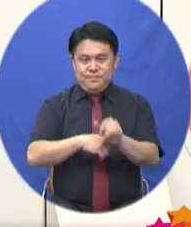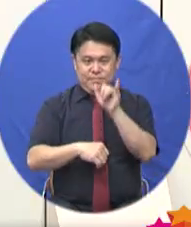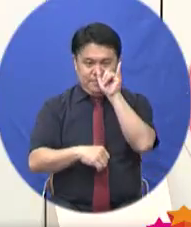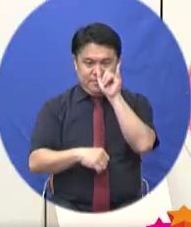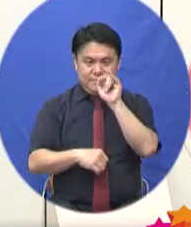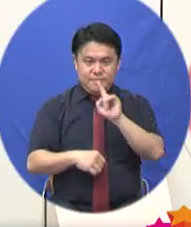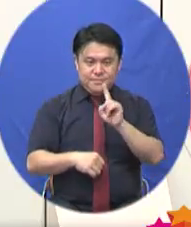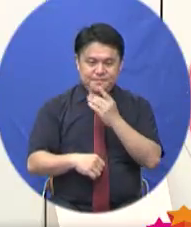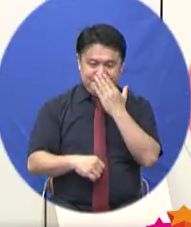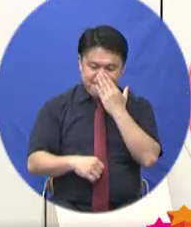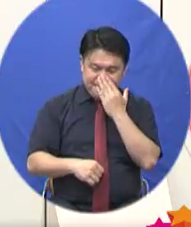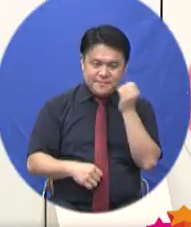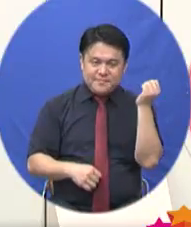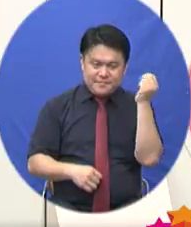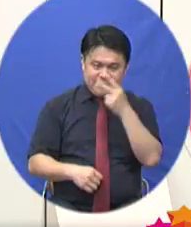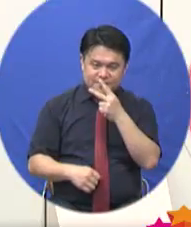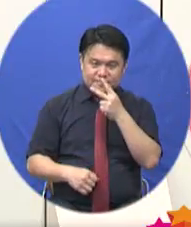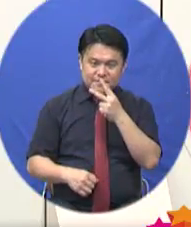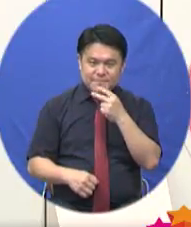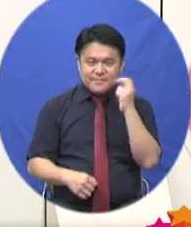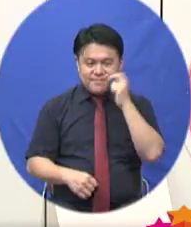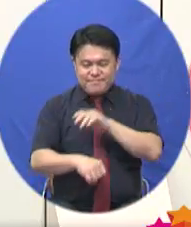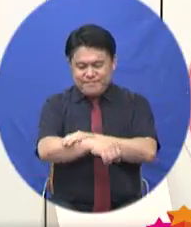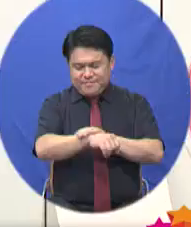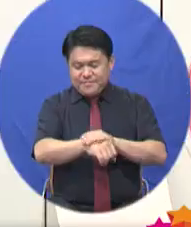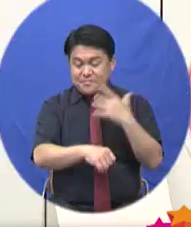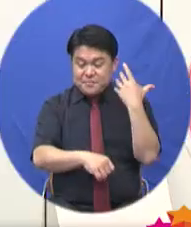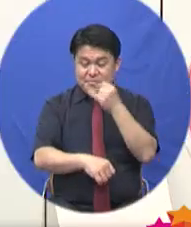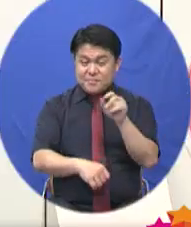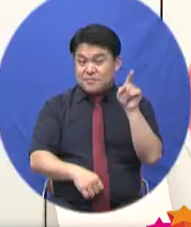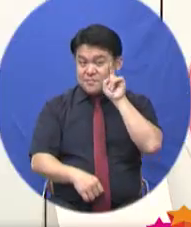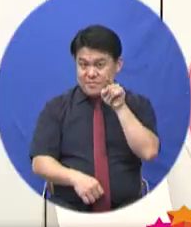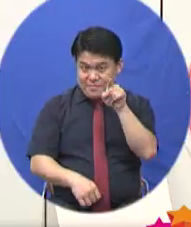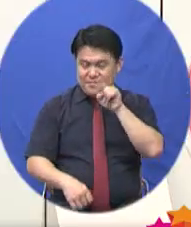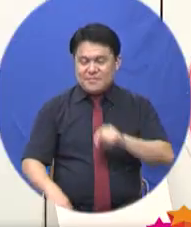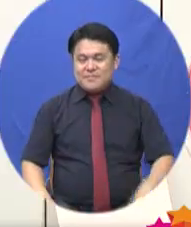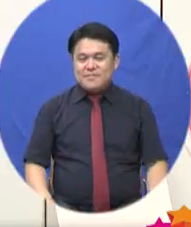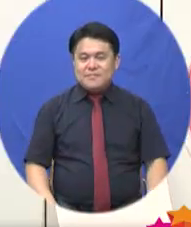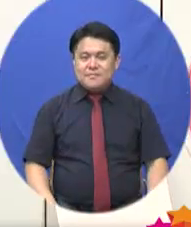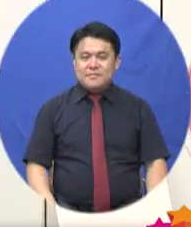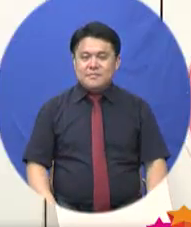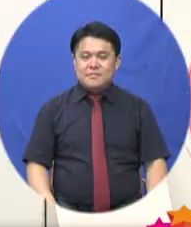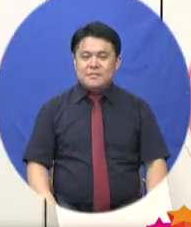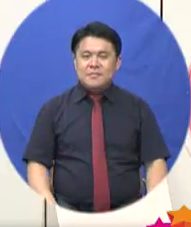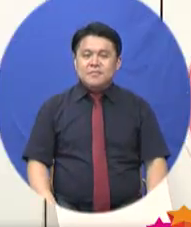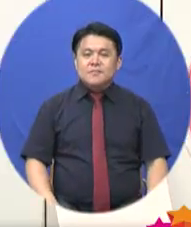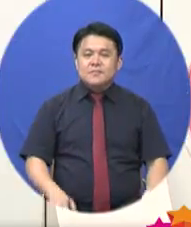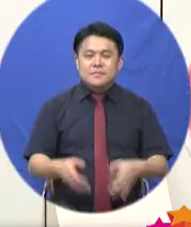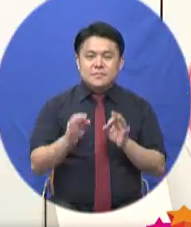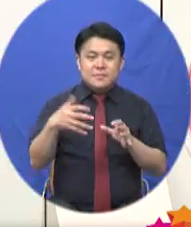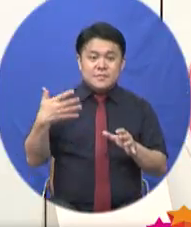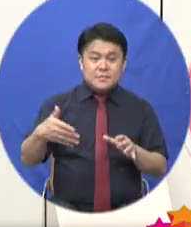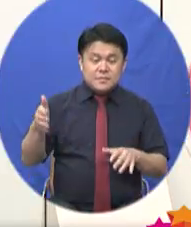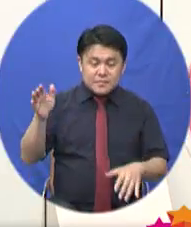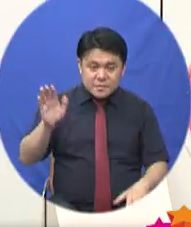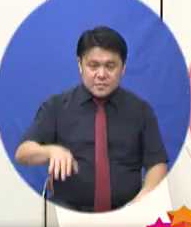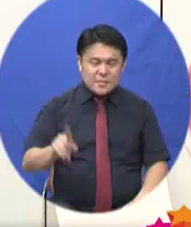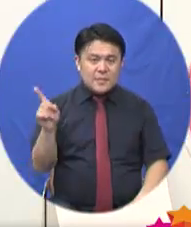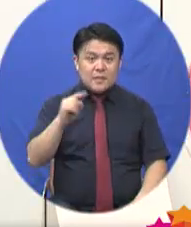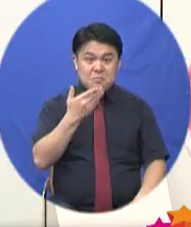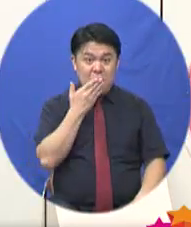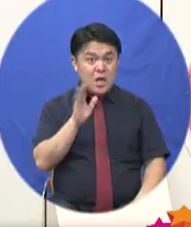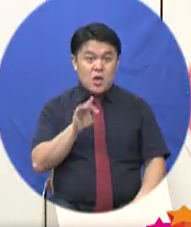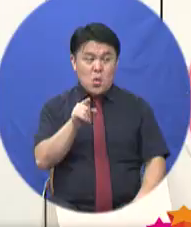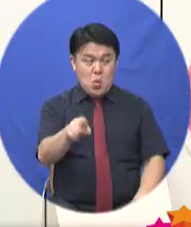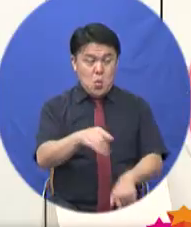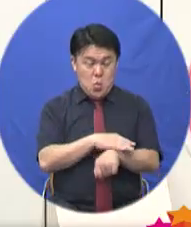정말 순진성 있고 얼마나 매력 있습니까? 네. 그러니까 웬만한 분도 못해요. 아마추어도 네. 그 아무나 하는